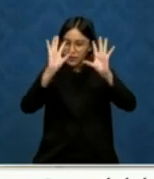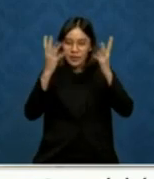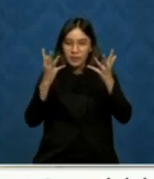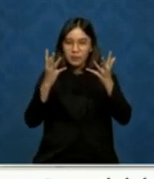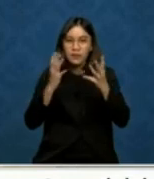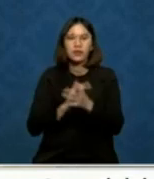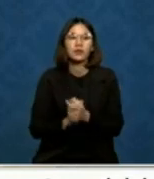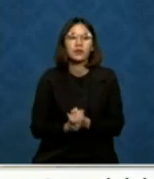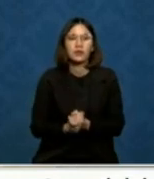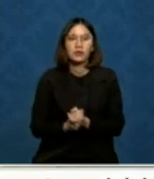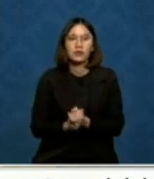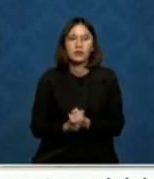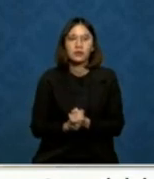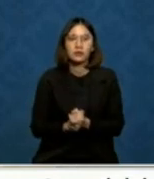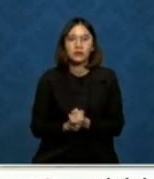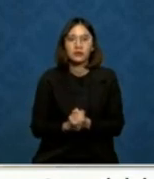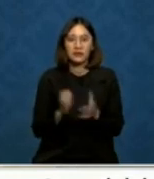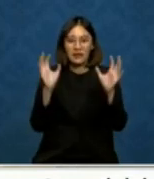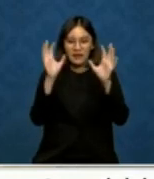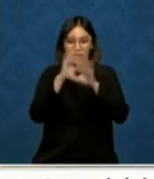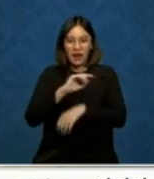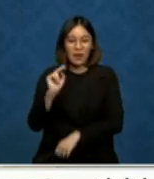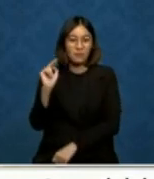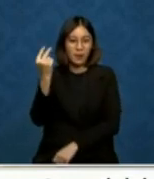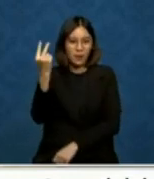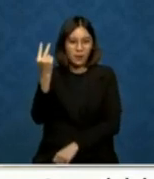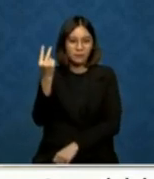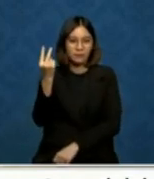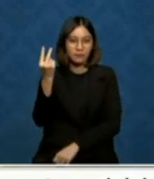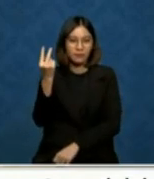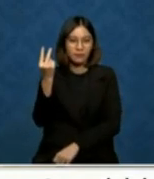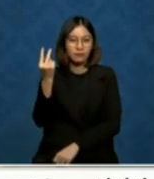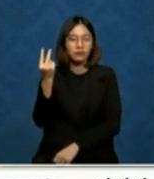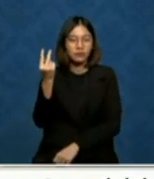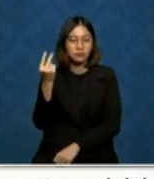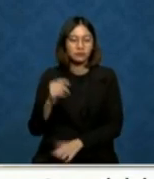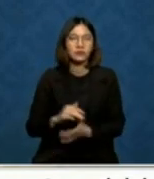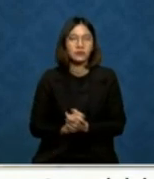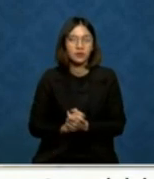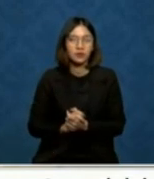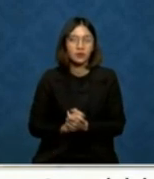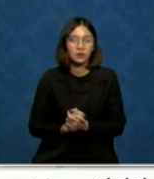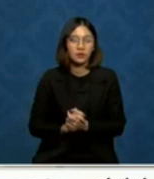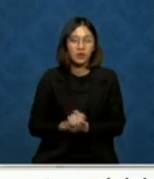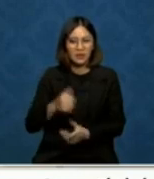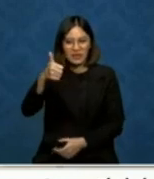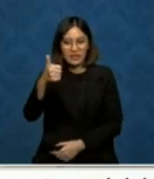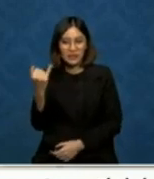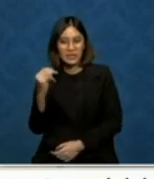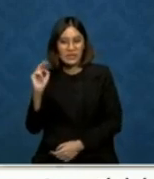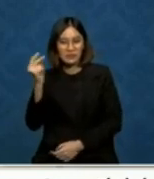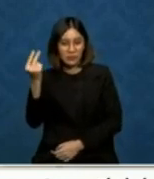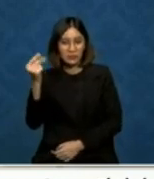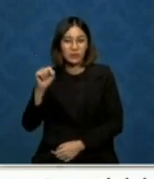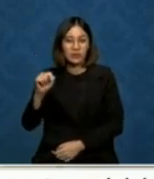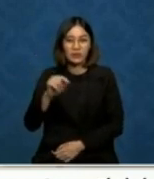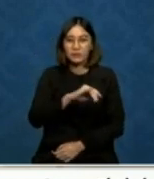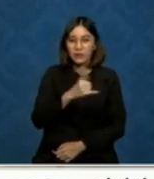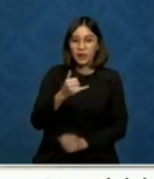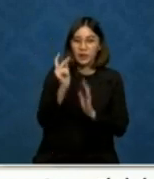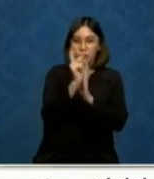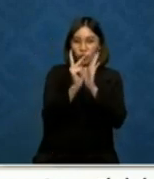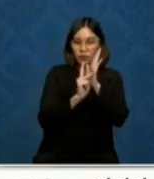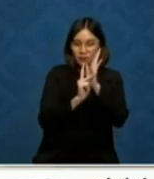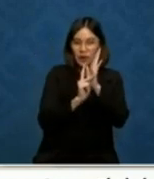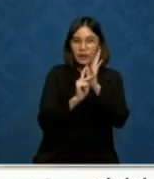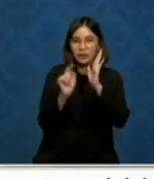มันจะเป็นเหรียญสองด้านหรือดาบสองคมอย่างที่ท่านสมาชิกบางท่านพูดไปว่าบางครั้งกฎหมายก็อาจ